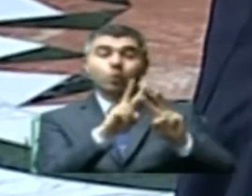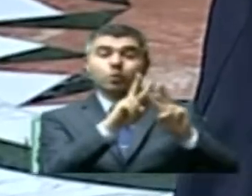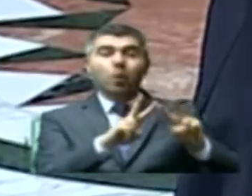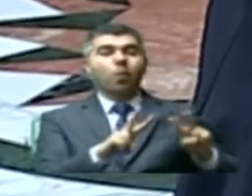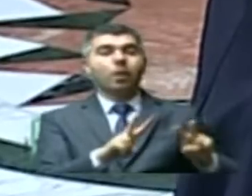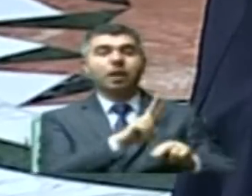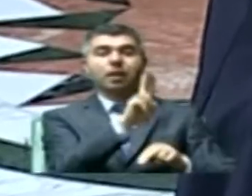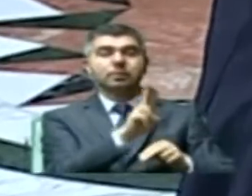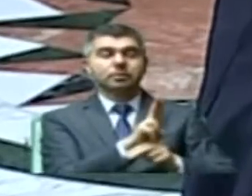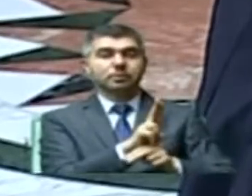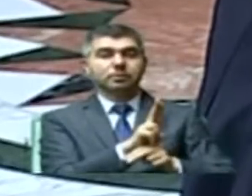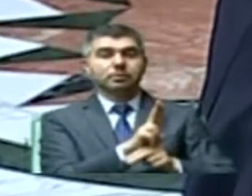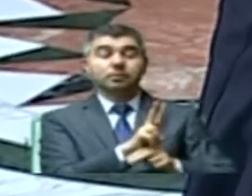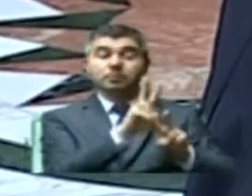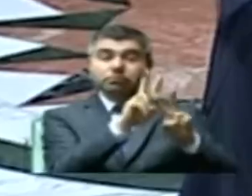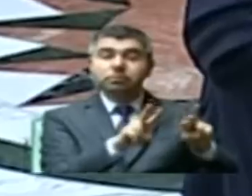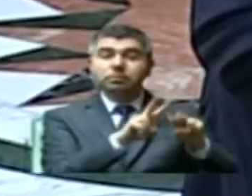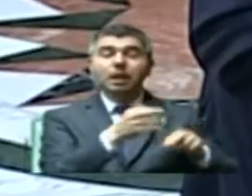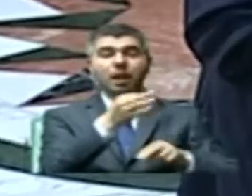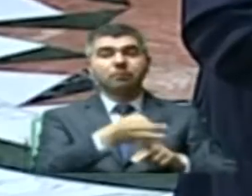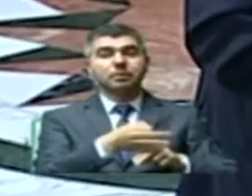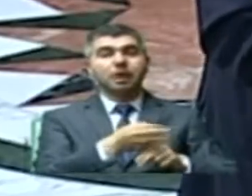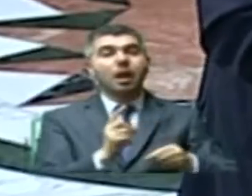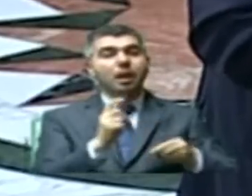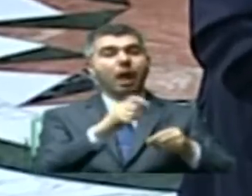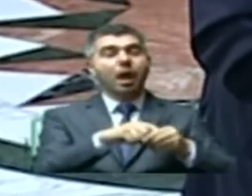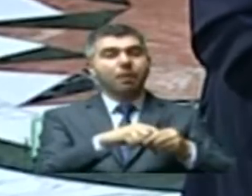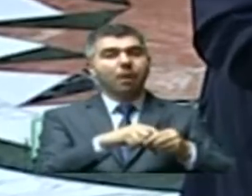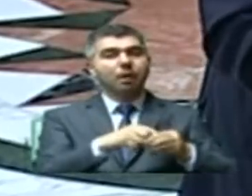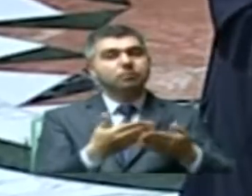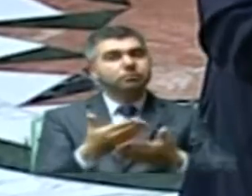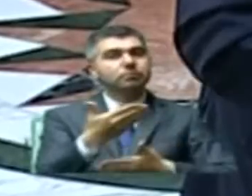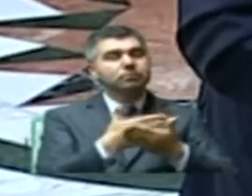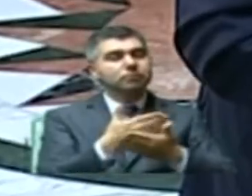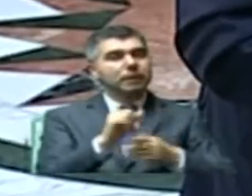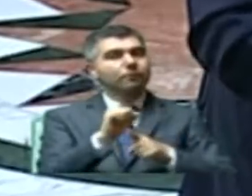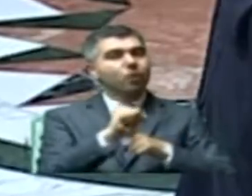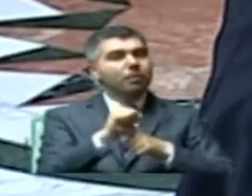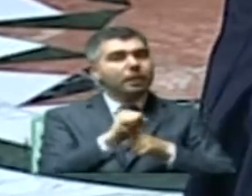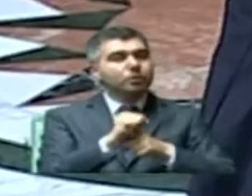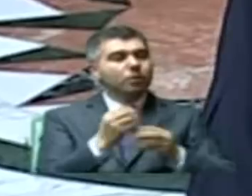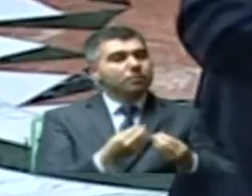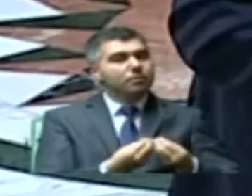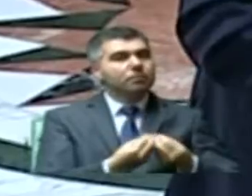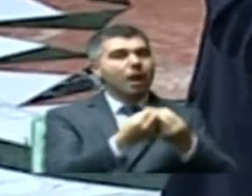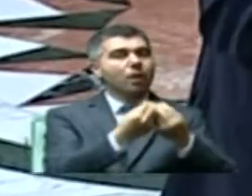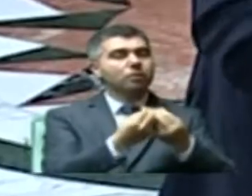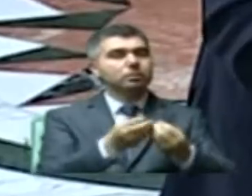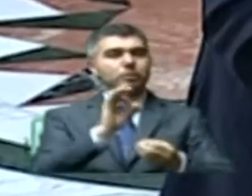وإن كان لا يجهل أنا أعتقد بأن النقابة خصها تحل محله وتكونه وتصاحبه